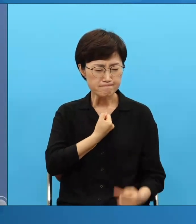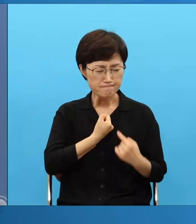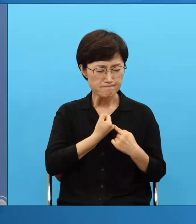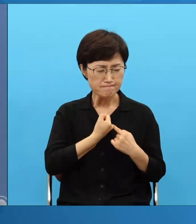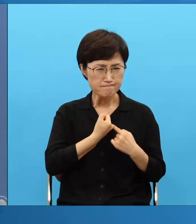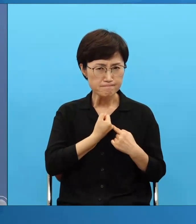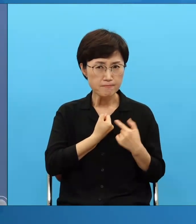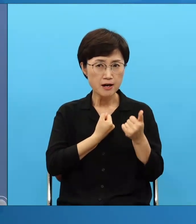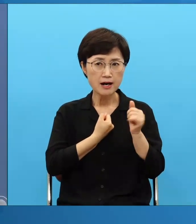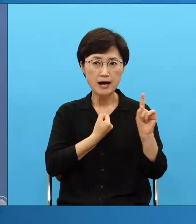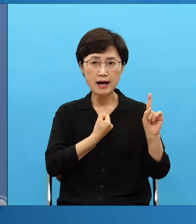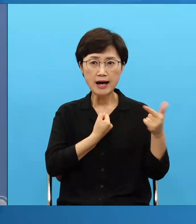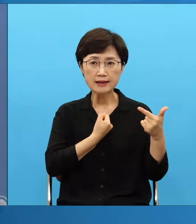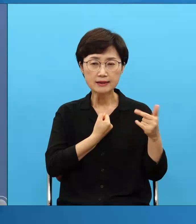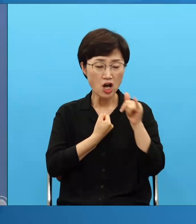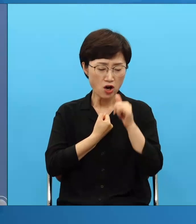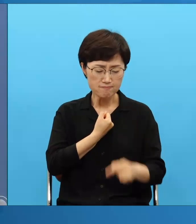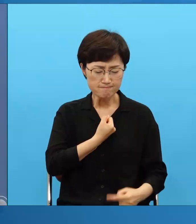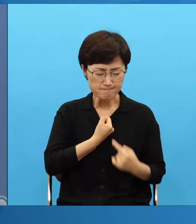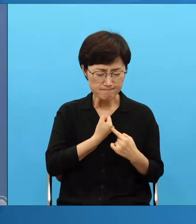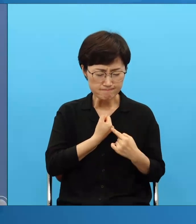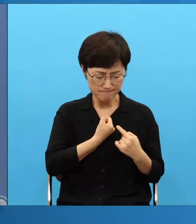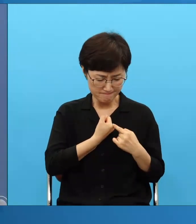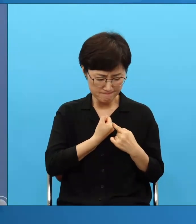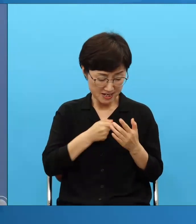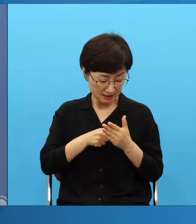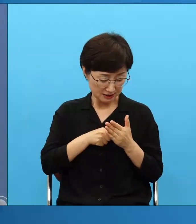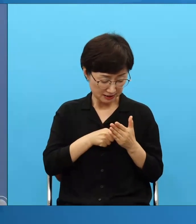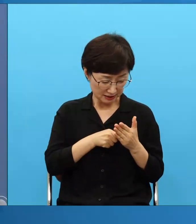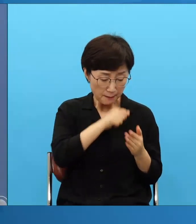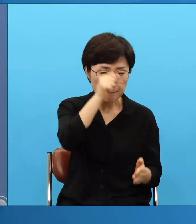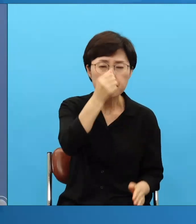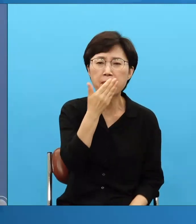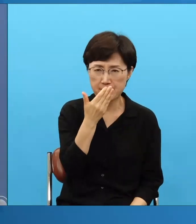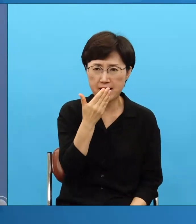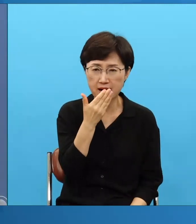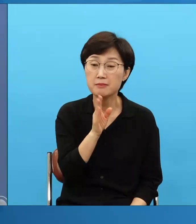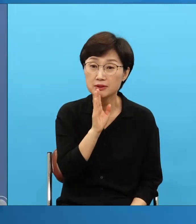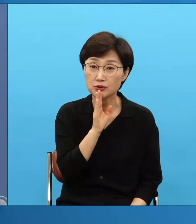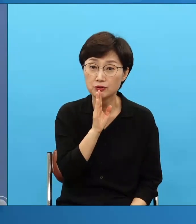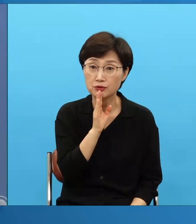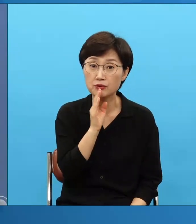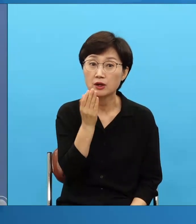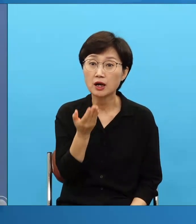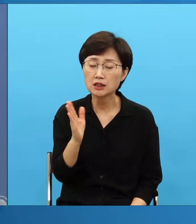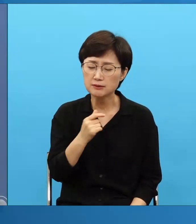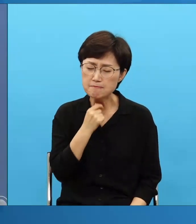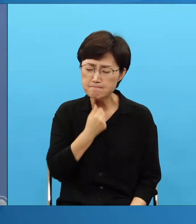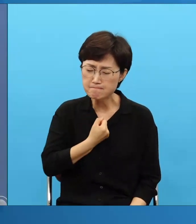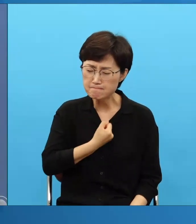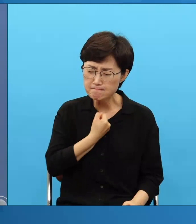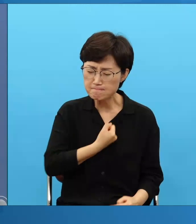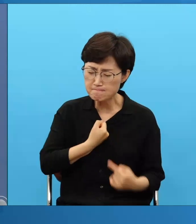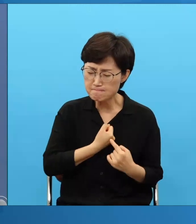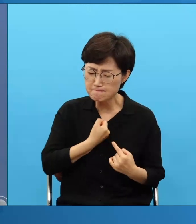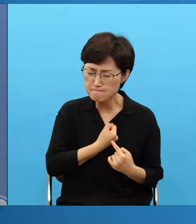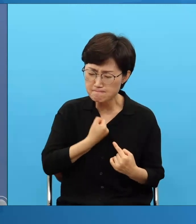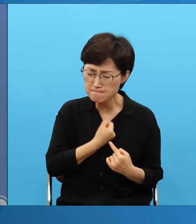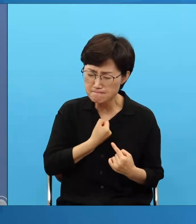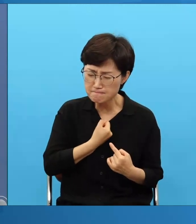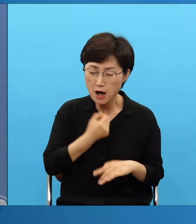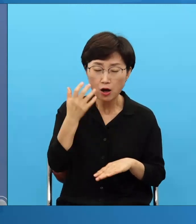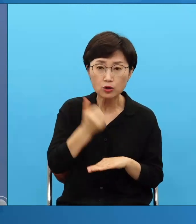heart, that's good, but they will reach a spiritual problem. 오늘은 여러분이 기도 응답을 반드시 받는